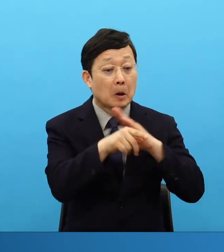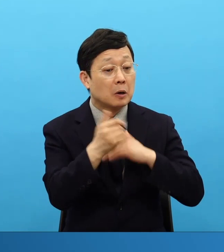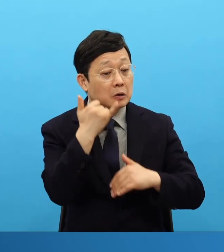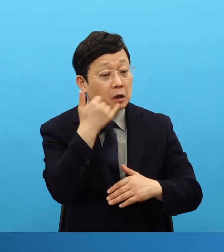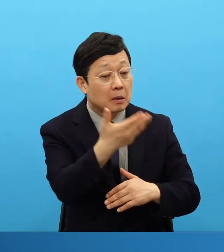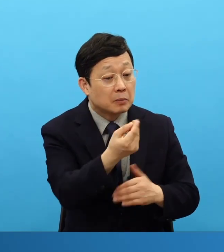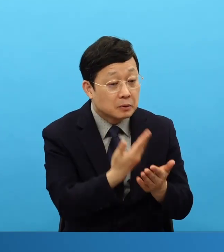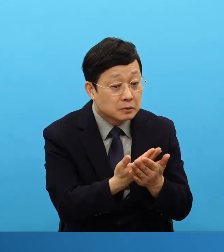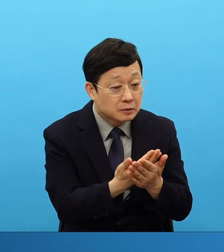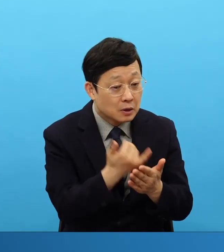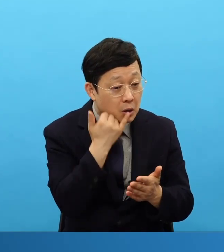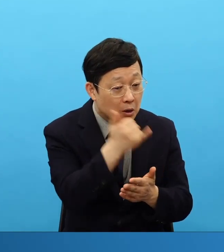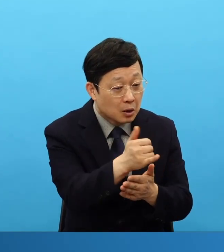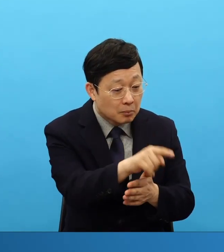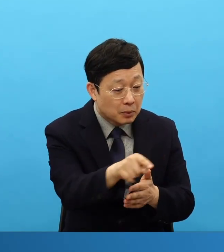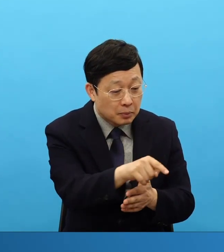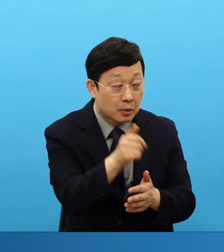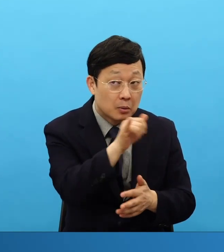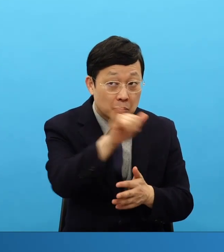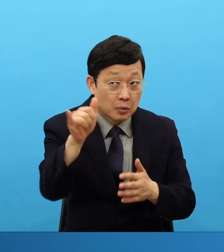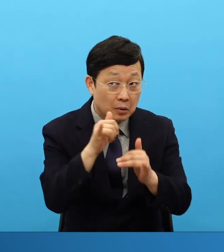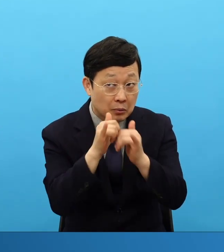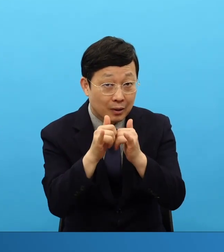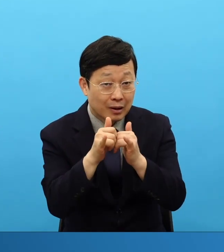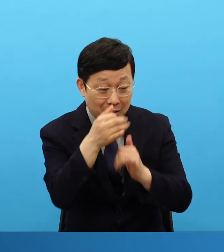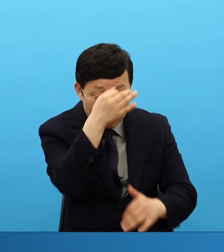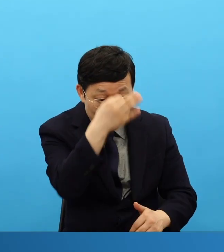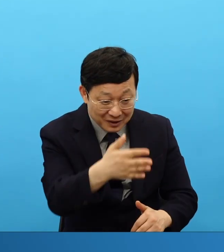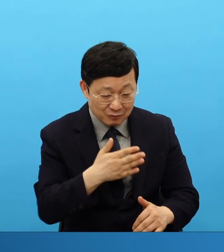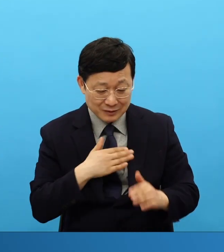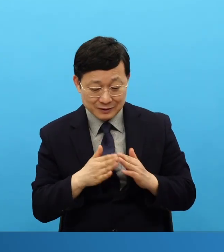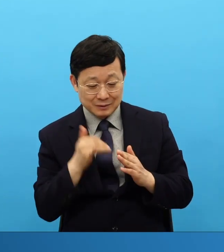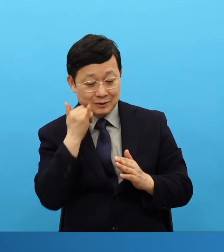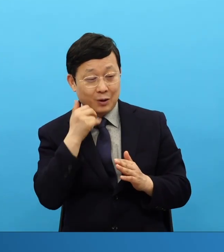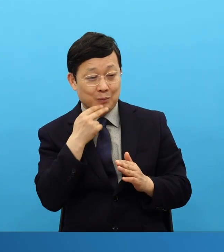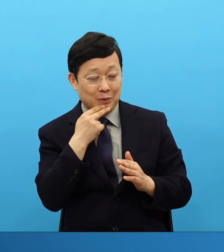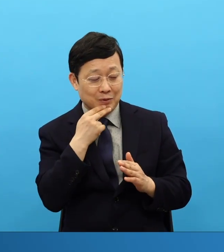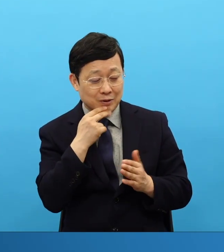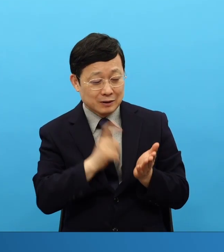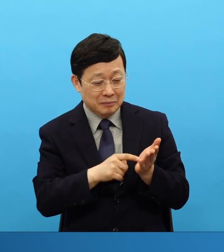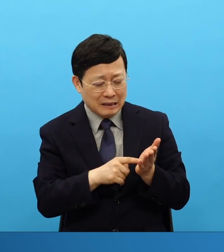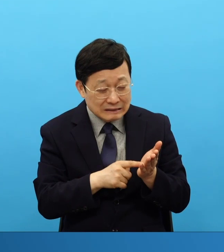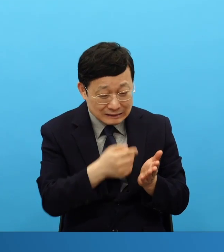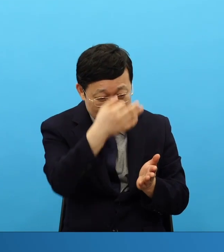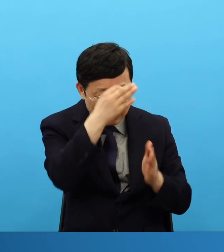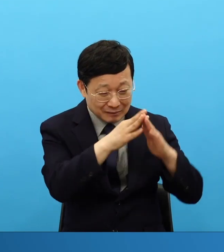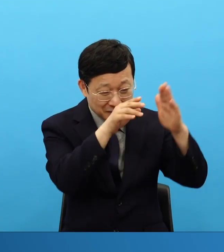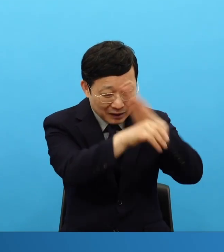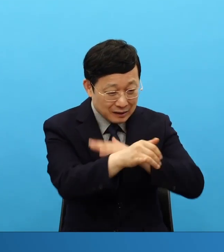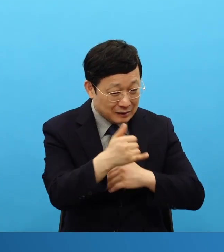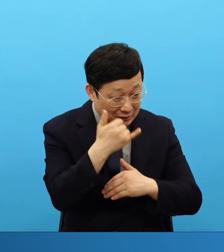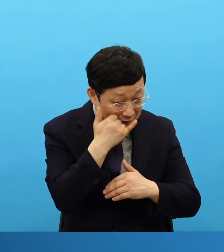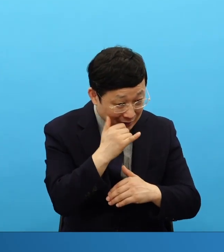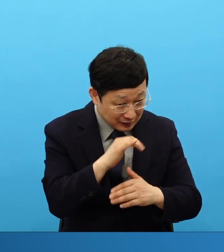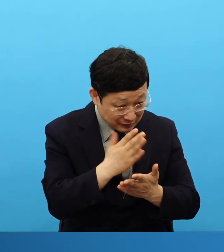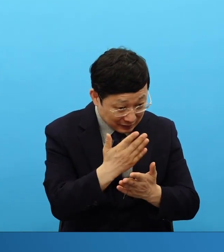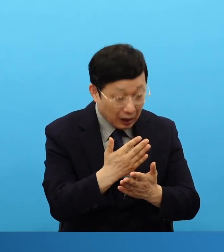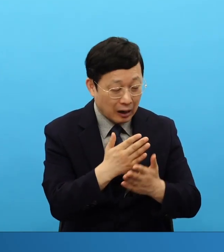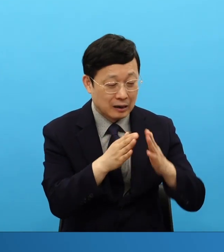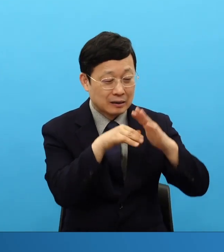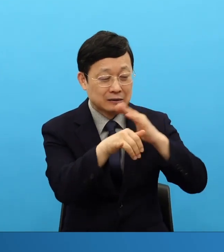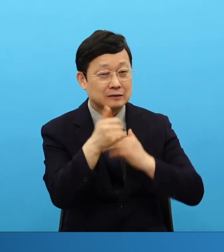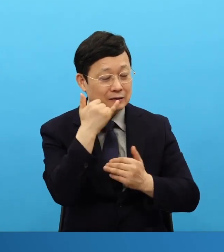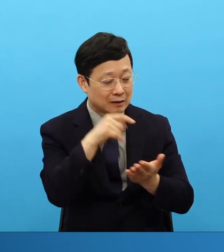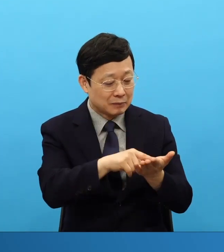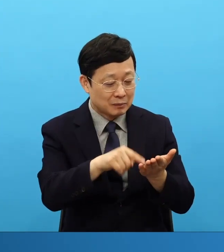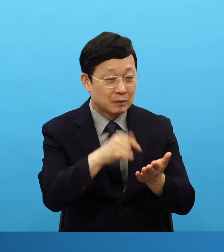너무 미안해. 그 집 하나를 전화 썼는데 미안하잖아요. 급한 일이 생기고. 그래서 옛날에요. A long time ago, we didn't have a phone of our own, so we